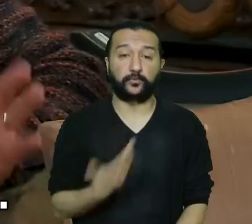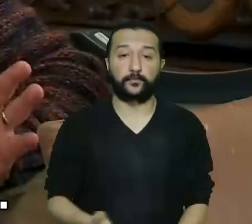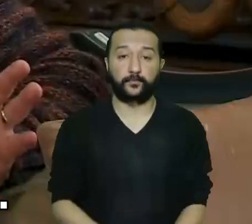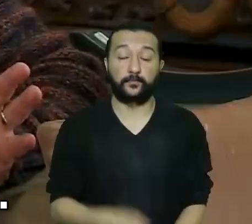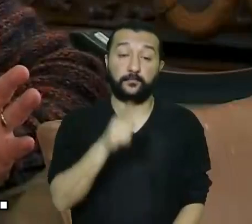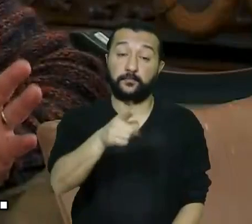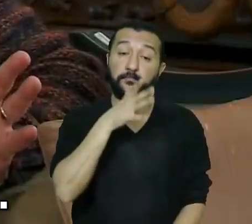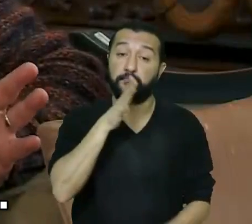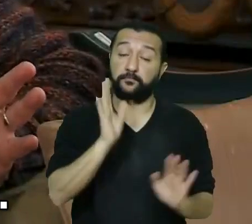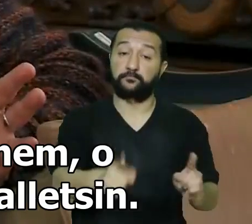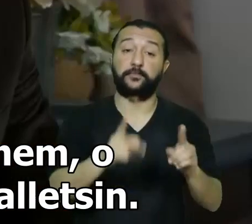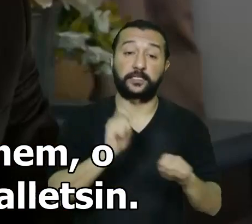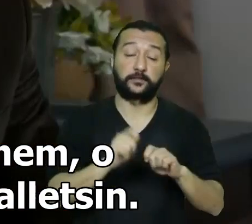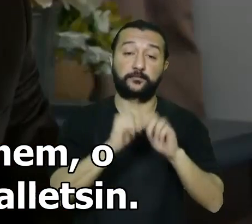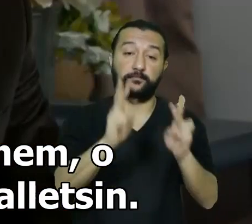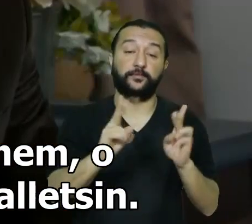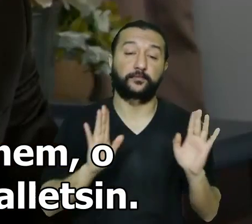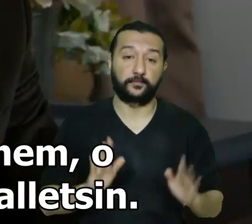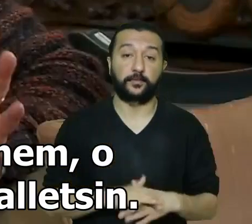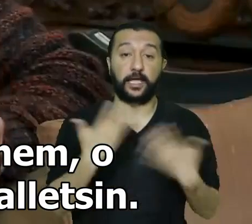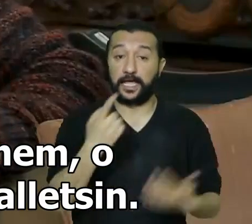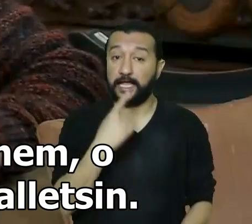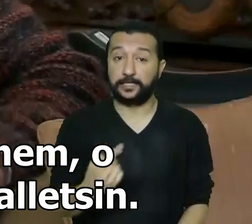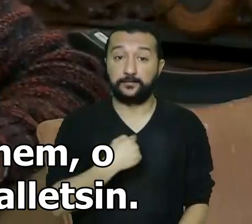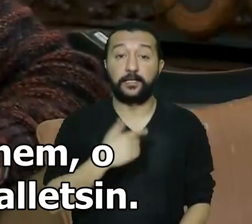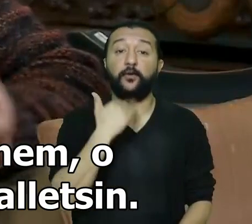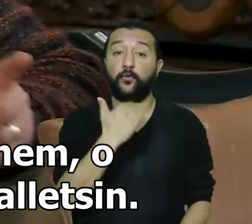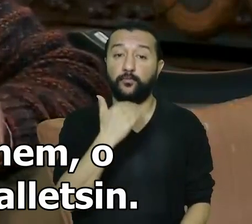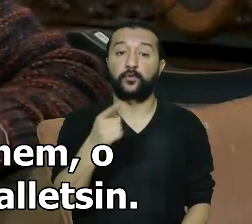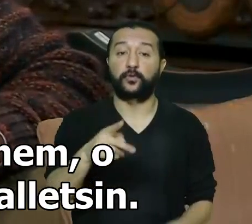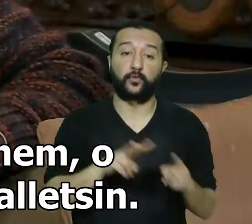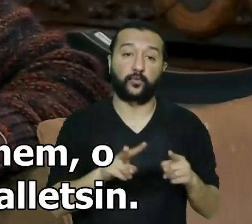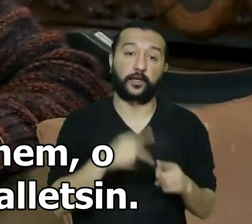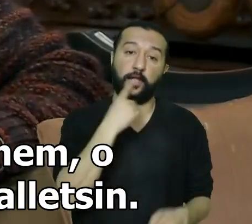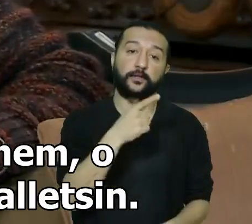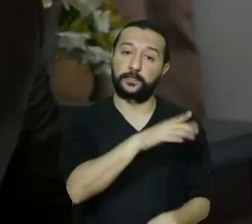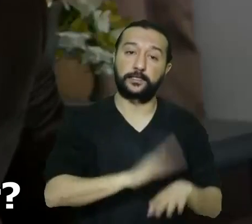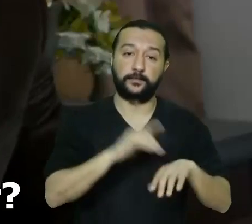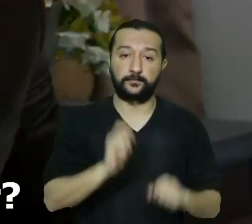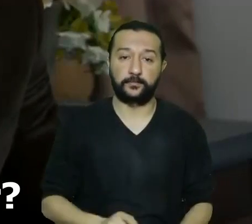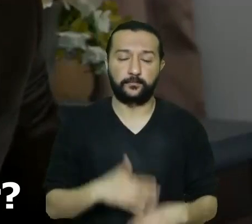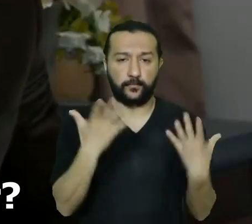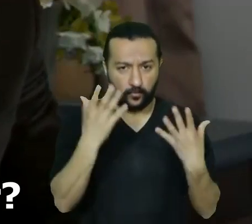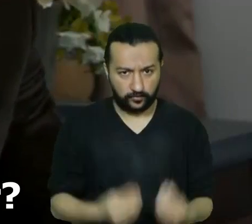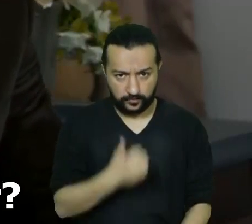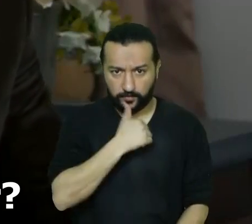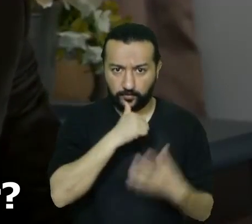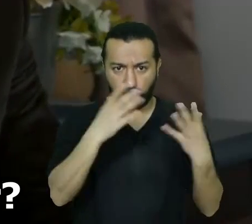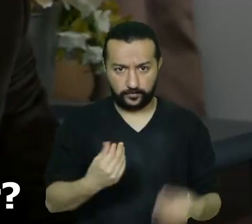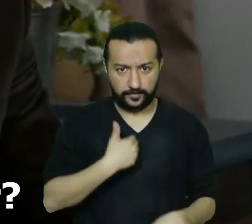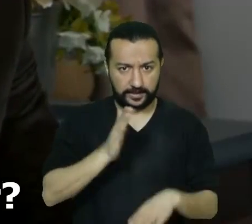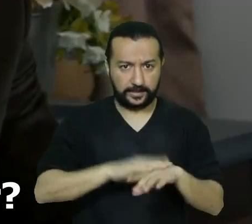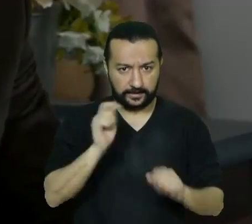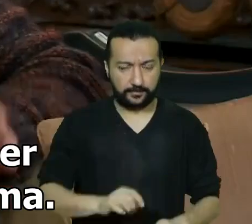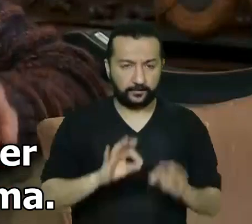yani. Sen bilirsin, bu senin işin. Ha bak, dersen ki ben halledemem, o zaman Nurhan'a söyleyip o halletsin. Olur baba, ben hallederim